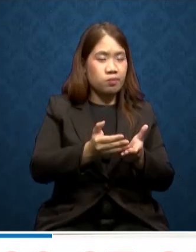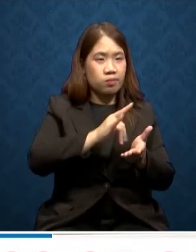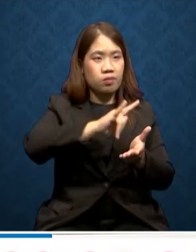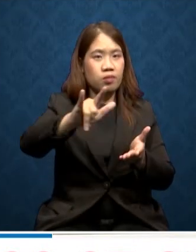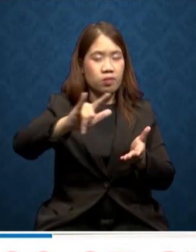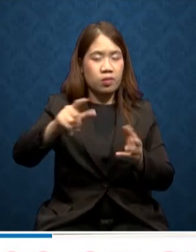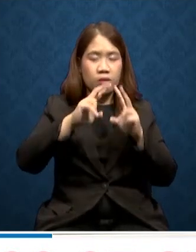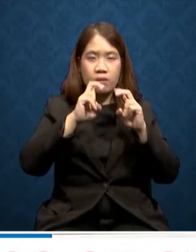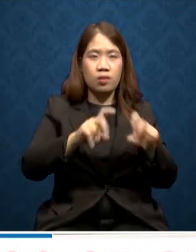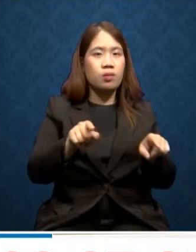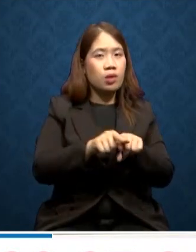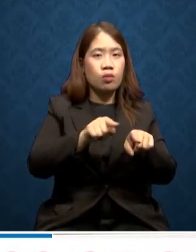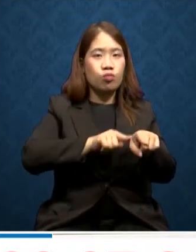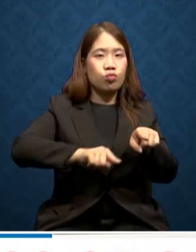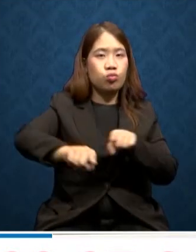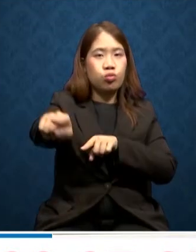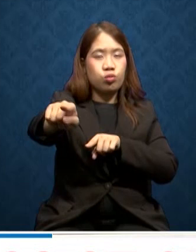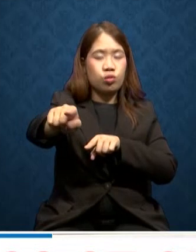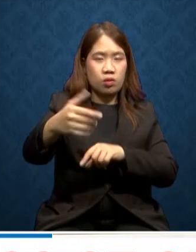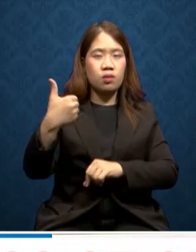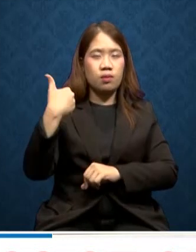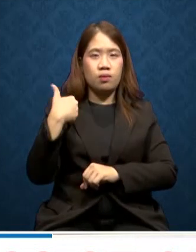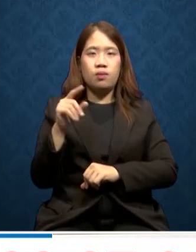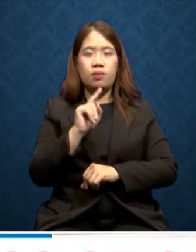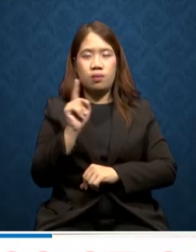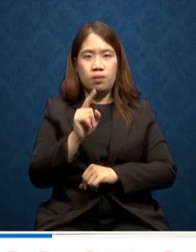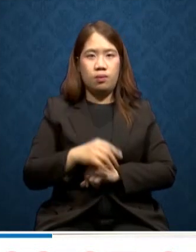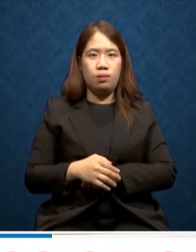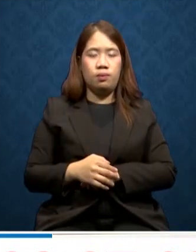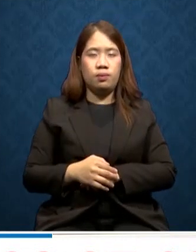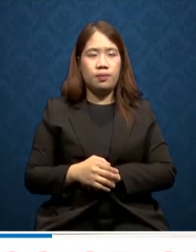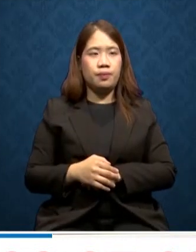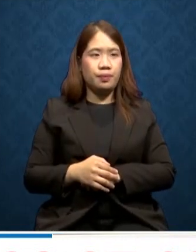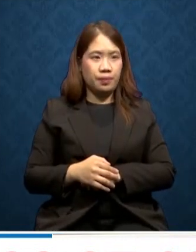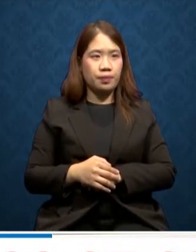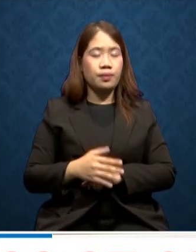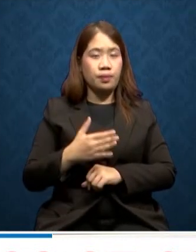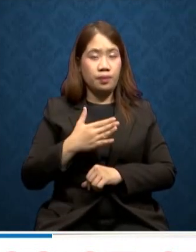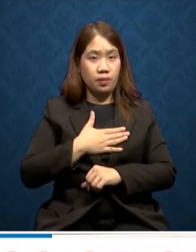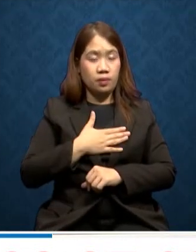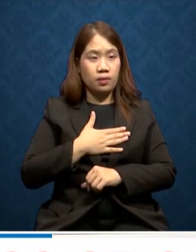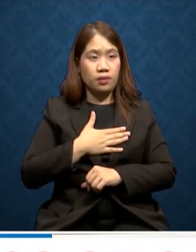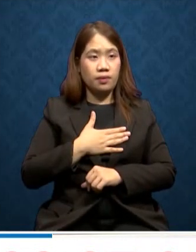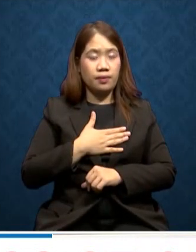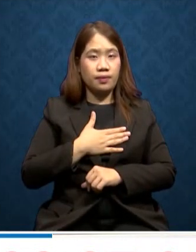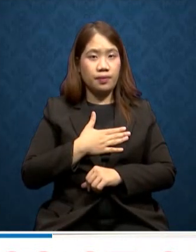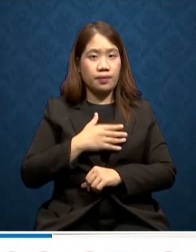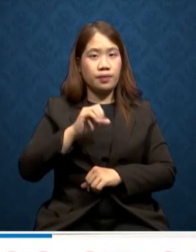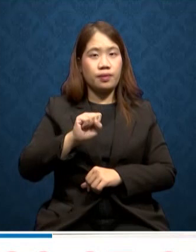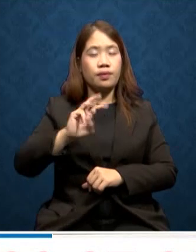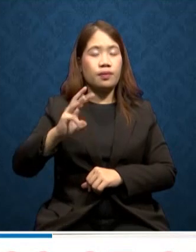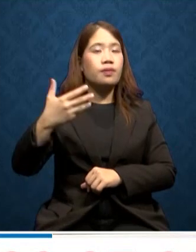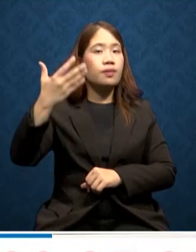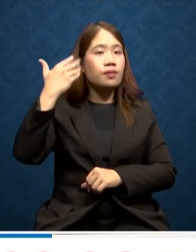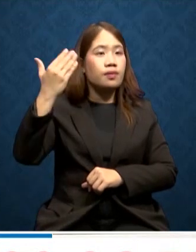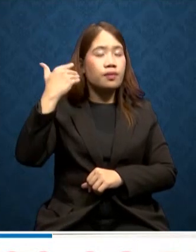ลแล้วการพัฒนาได้ไกลขนาดไหนเนี่ยนะครับของที่ท่านสบเมื่อสักครู่นะท่